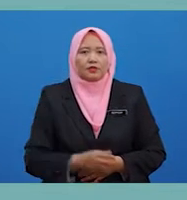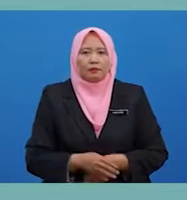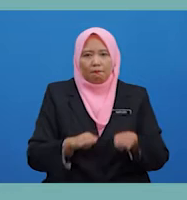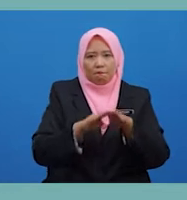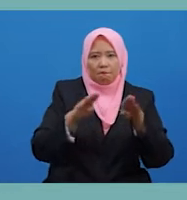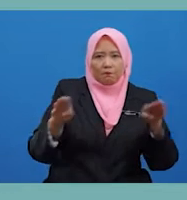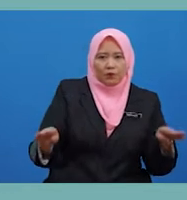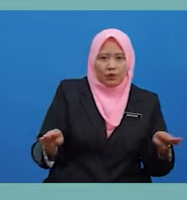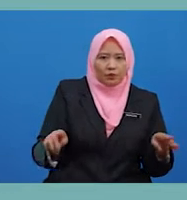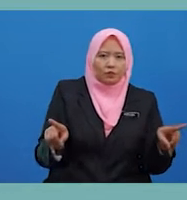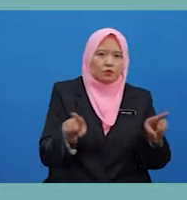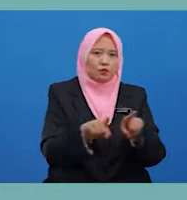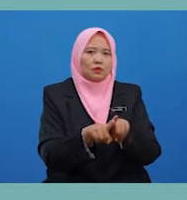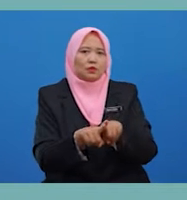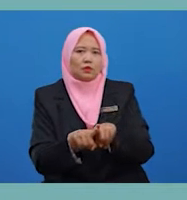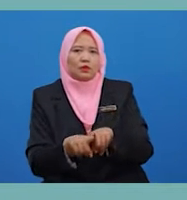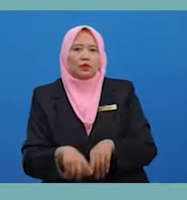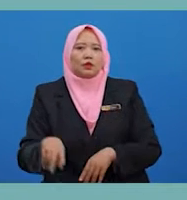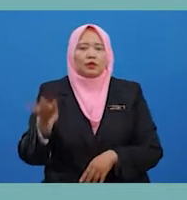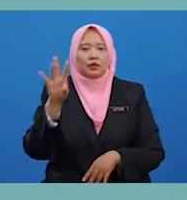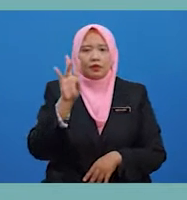152,999 kes, bersamaan